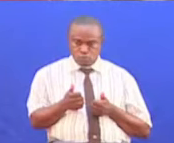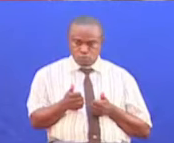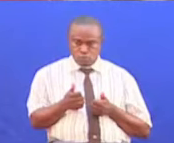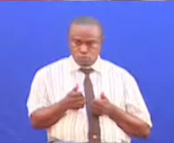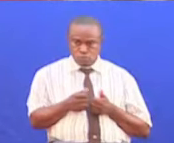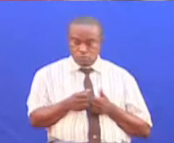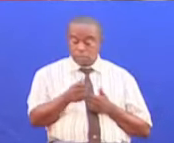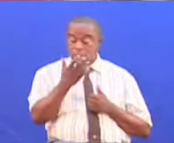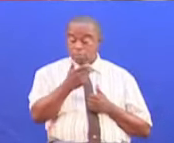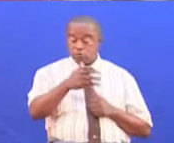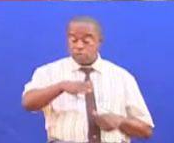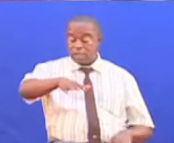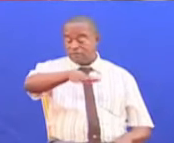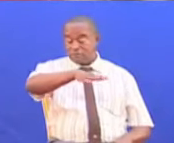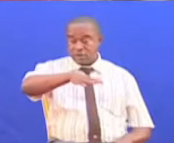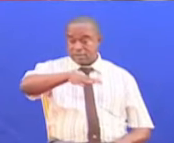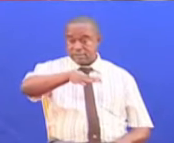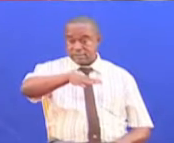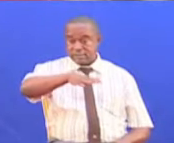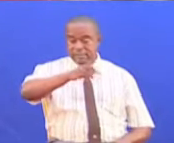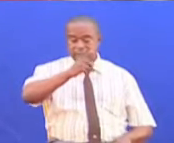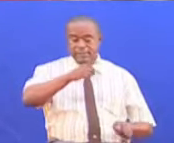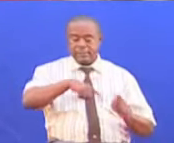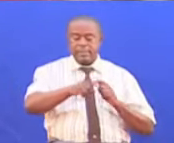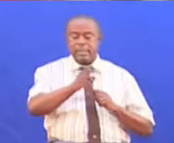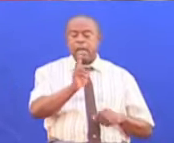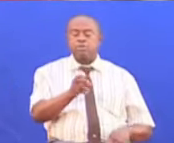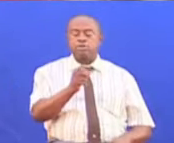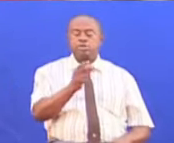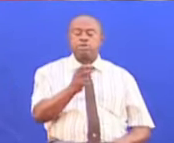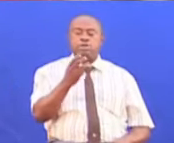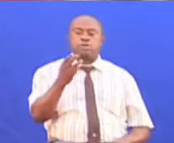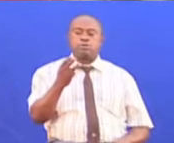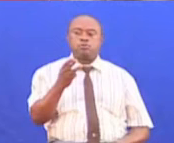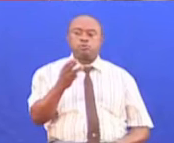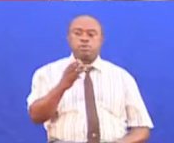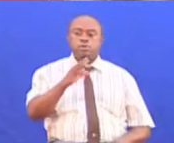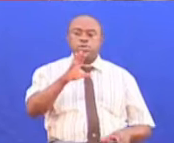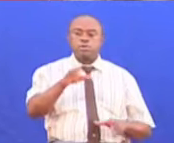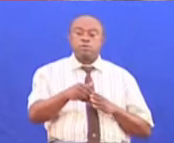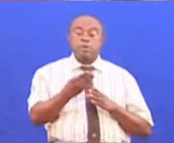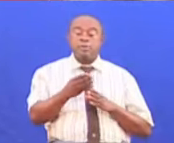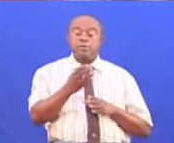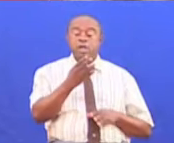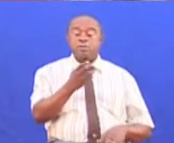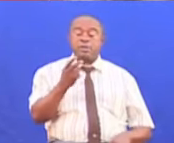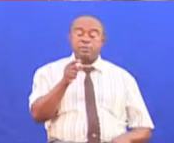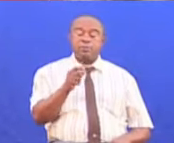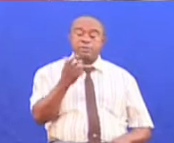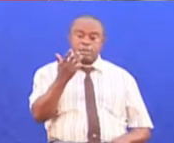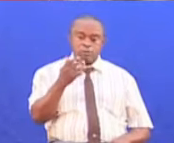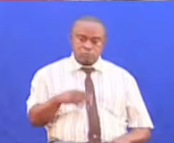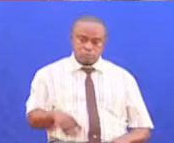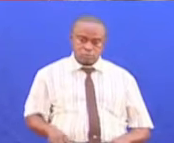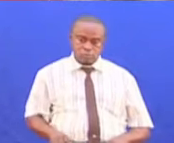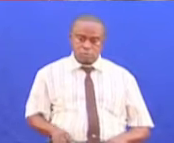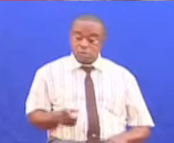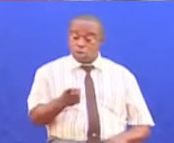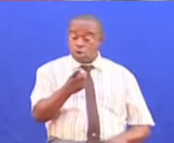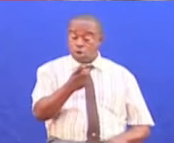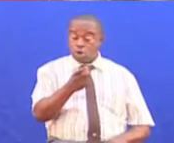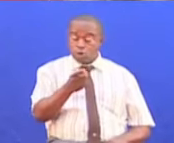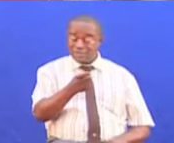kusanagi ya halm shau 23 iki na jum shilingi bilion 42.5 Kodi Ya